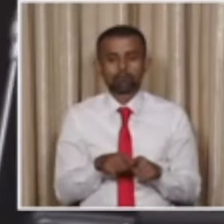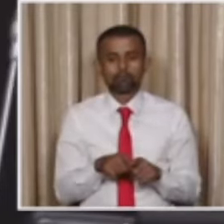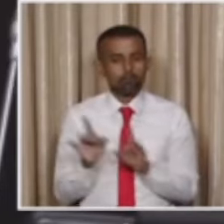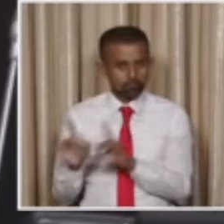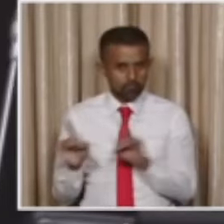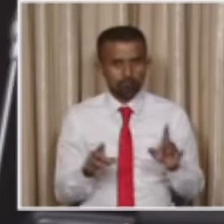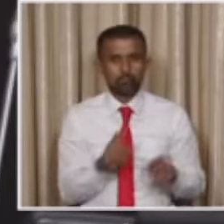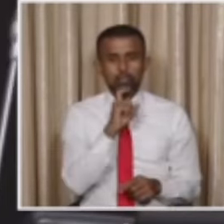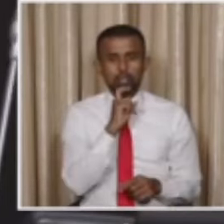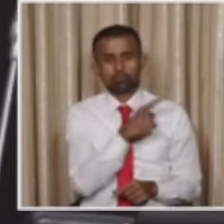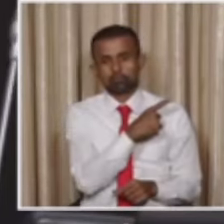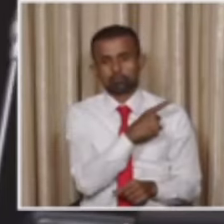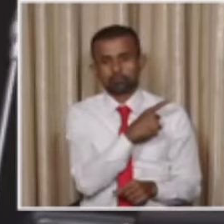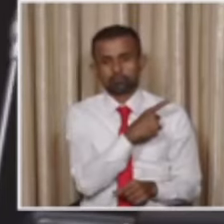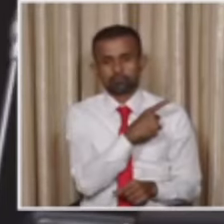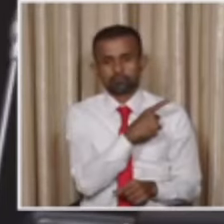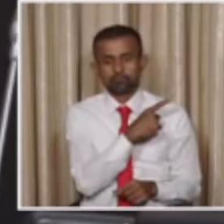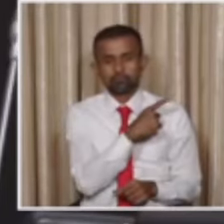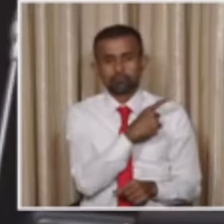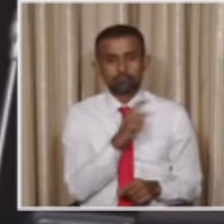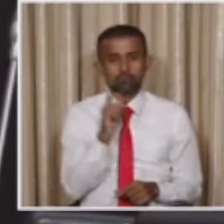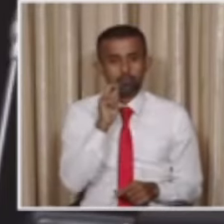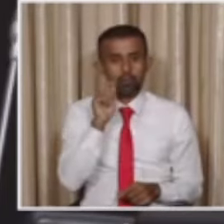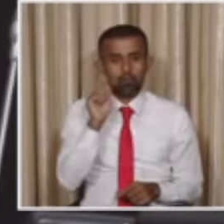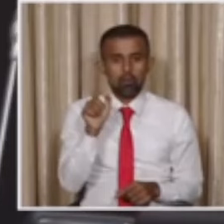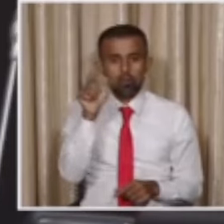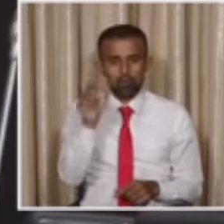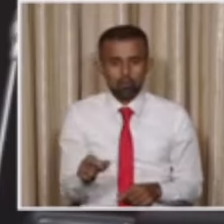අද අධිකරණයට වෙලා තියෙන්නේ. අද මේ විනිසුරුවරන්ට